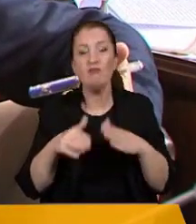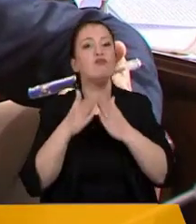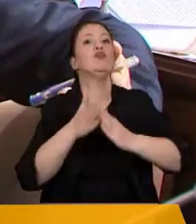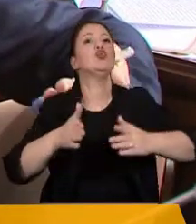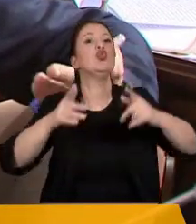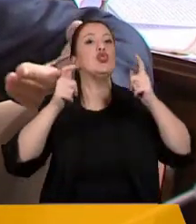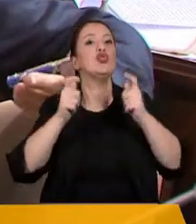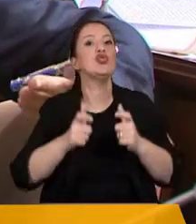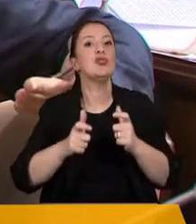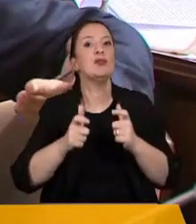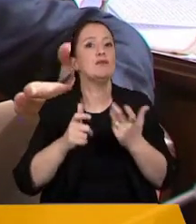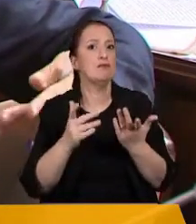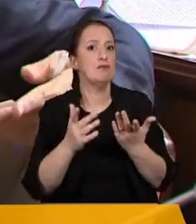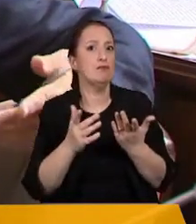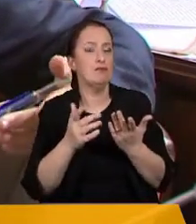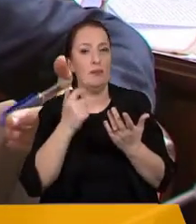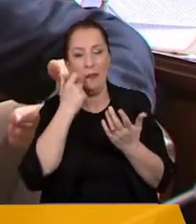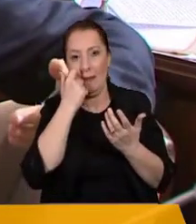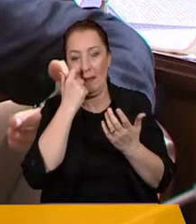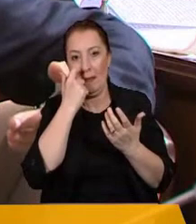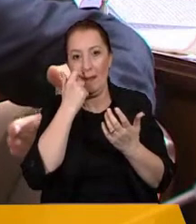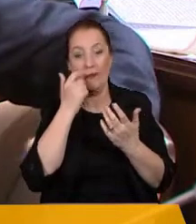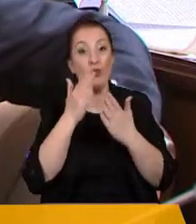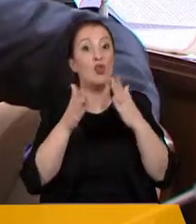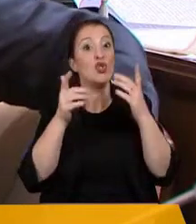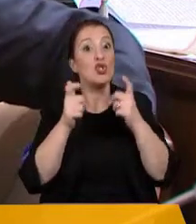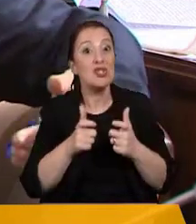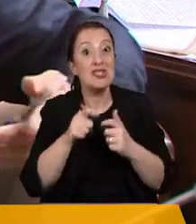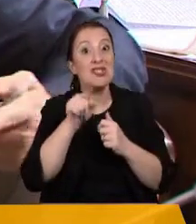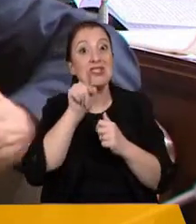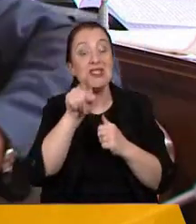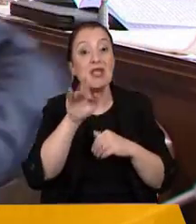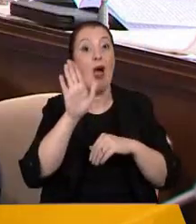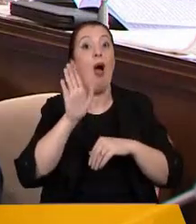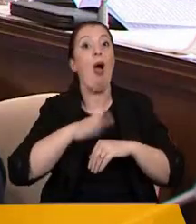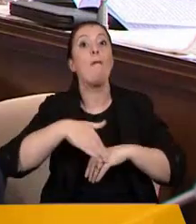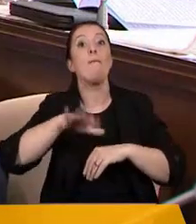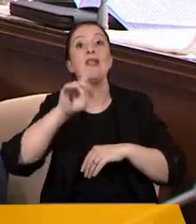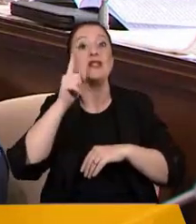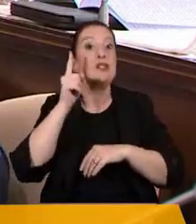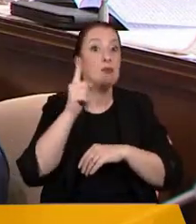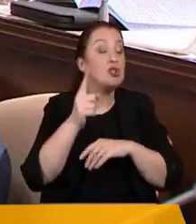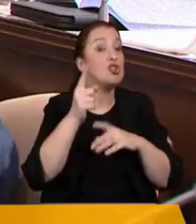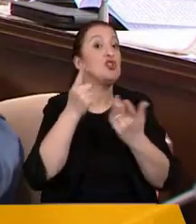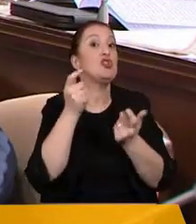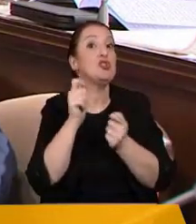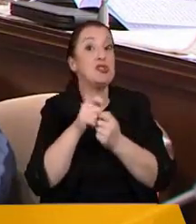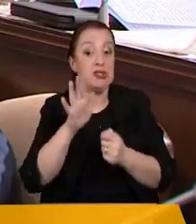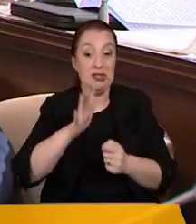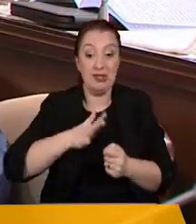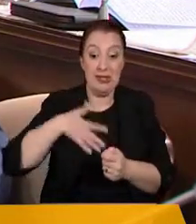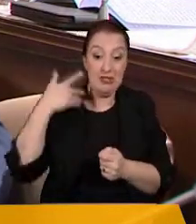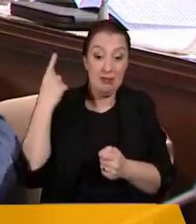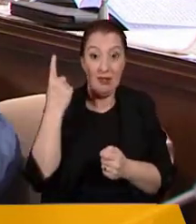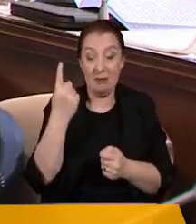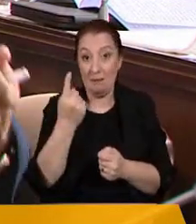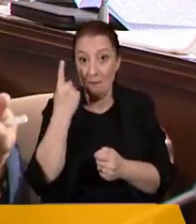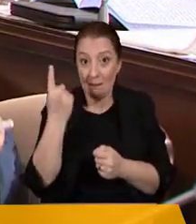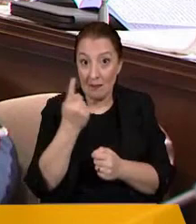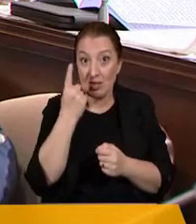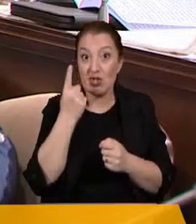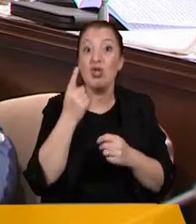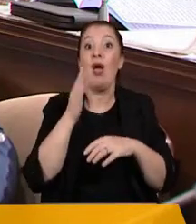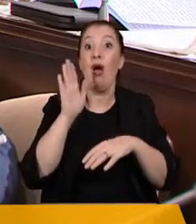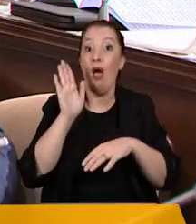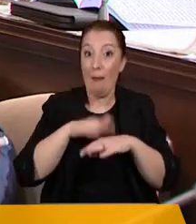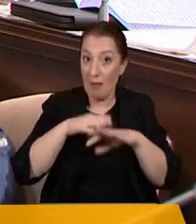Büyükşehir. Hayır büyükşehir. Hay büyükşehir sizin yapmadığınız bir çabayı, istemediğiniz bir talebi yerine